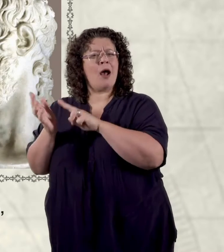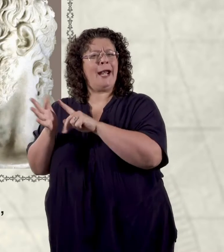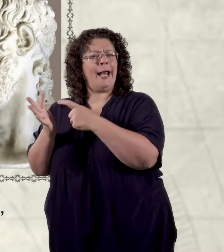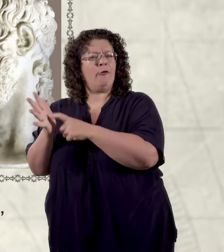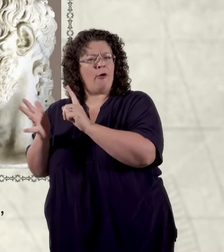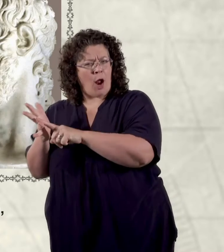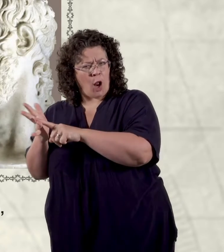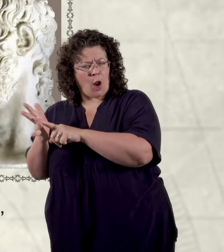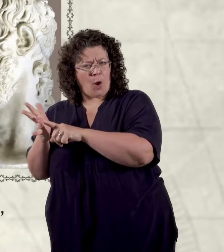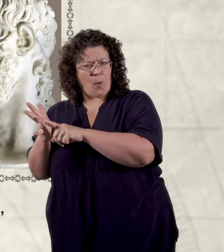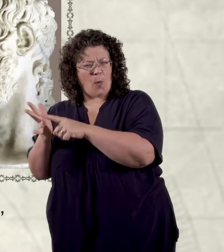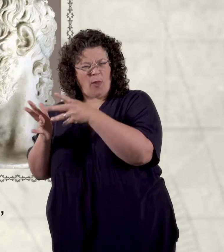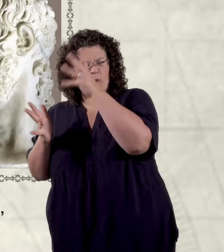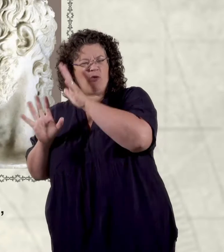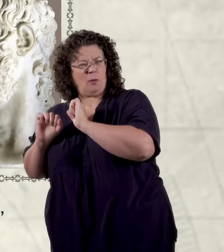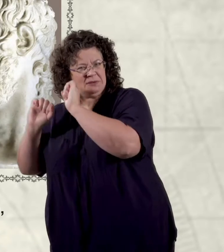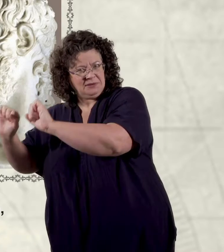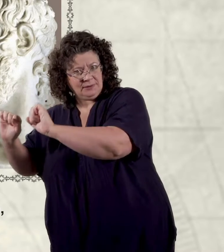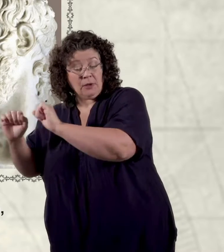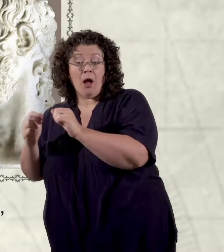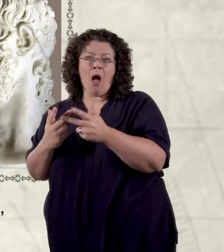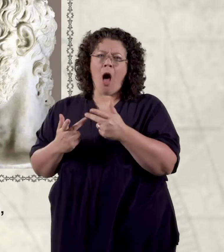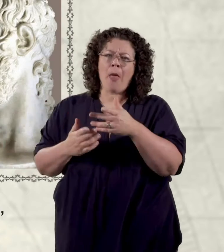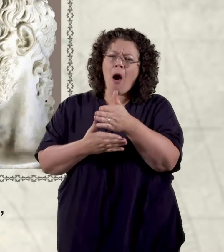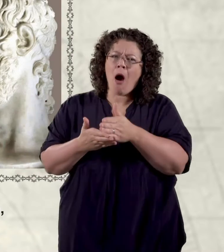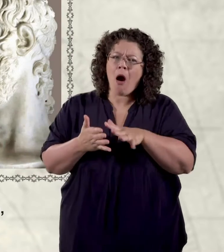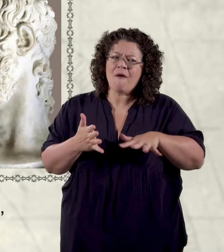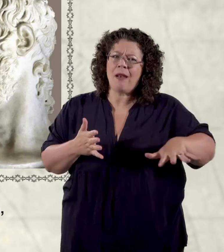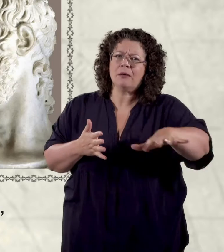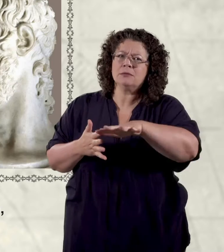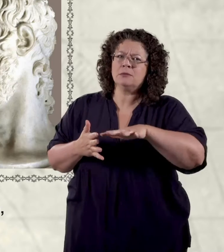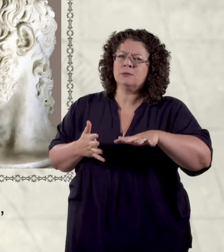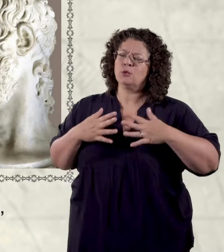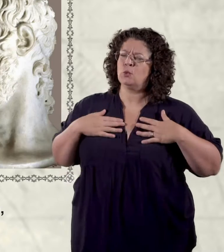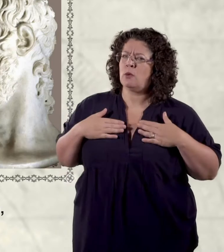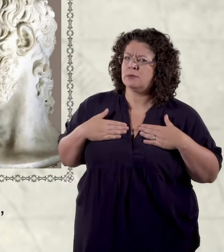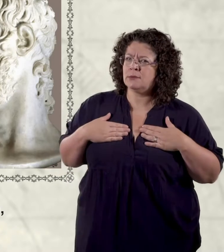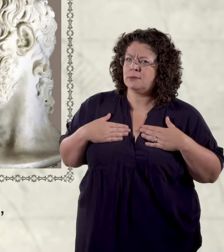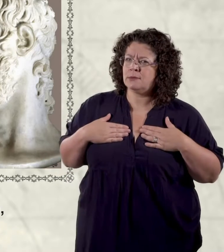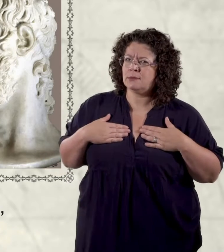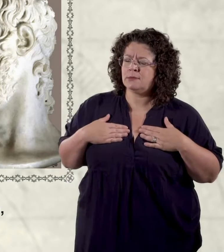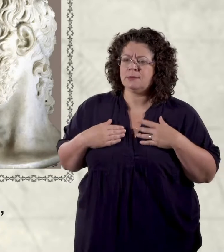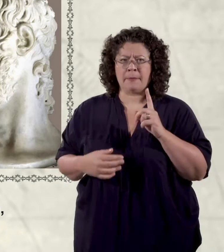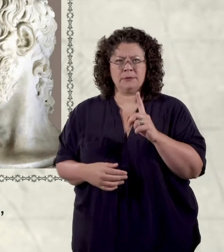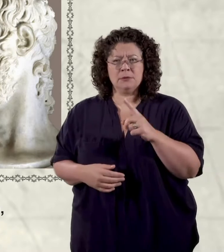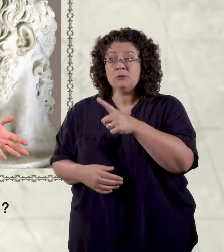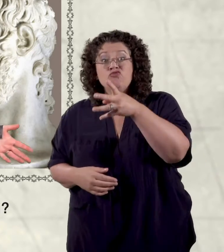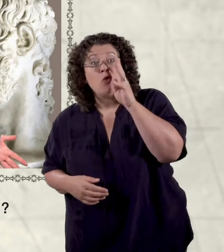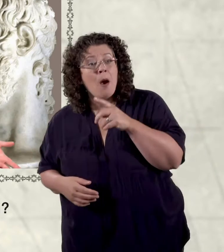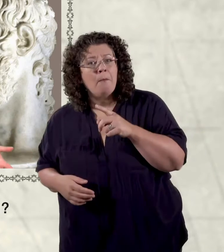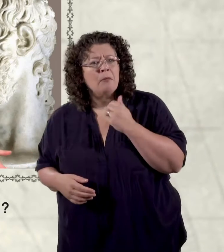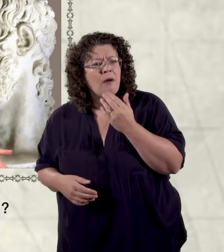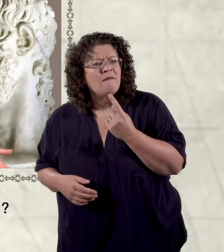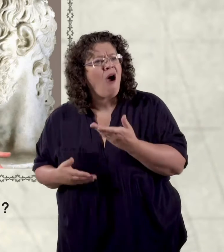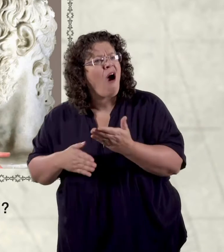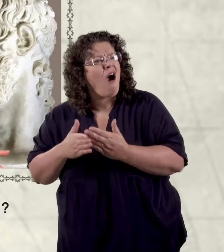Ond wyddoch chi be? Oedd Nero a'r Rhufeiniaid isio'r tir i gyd. A